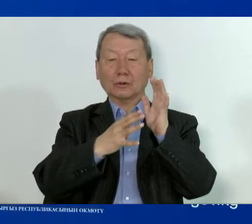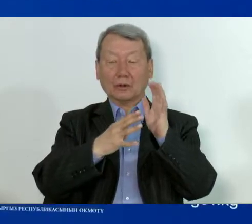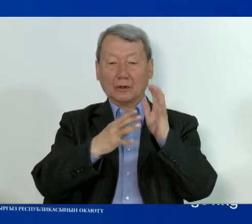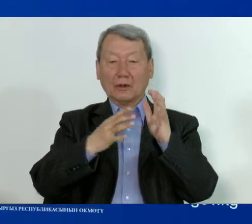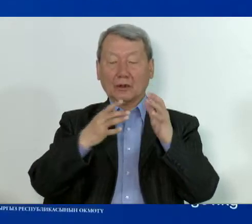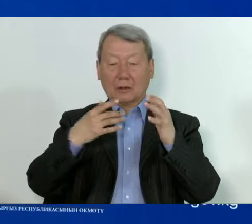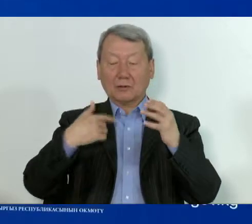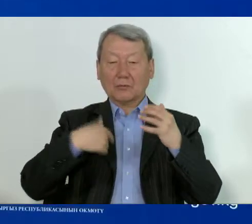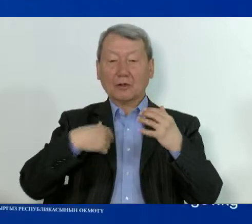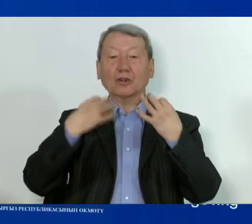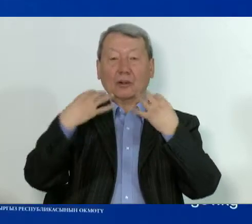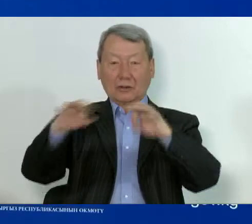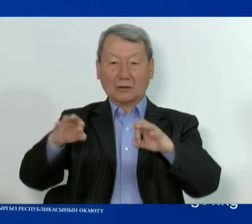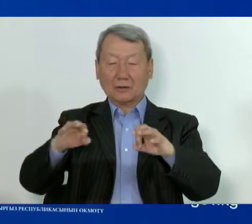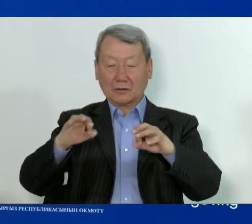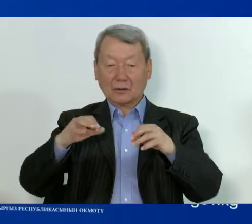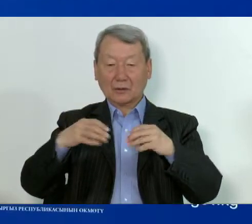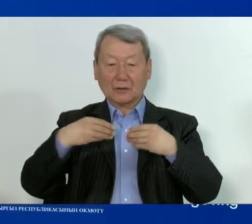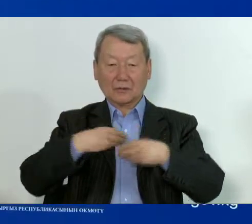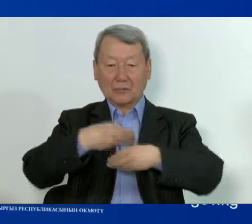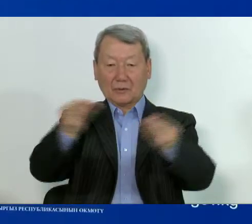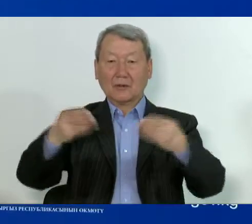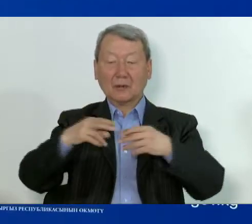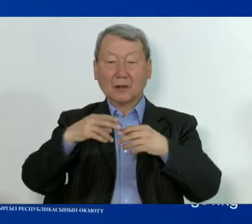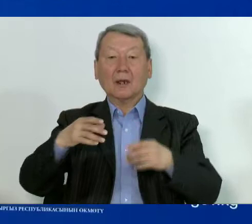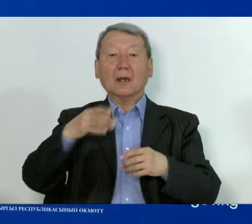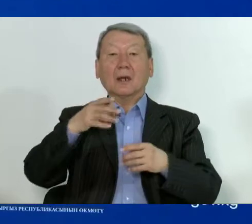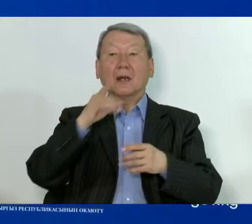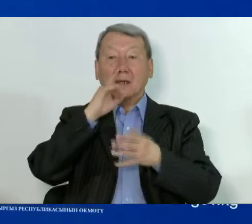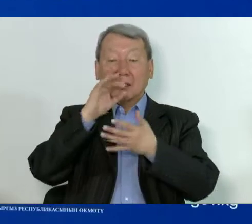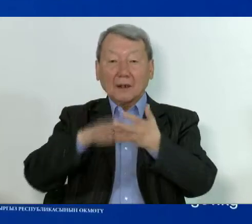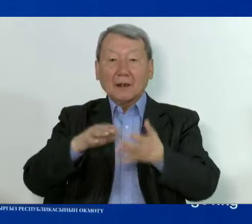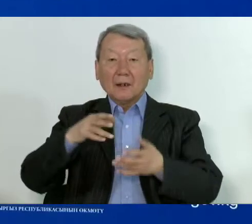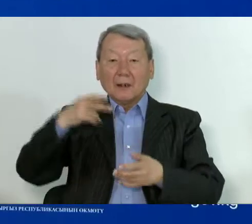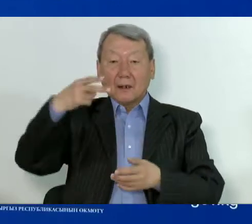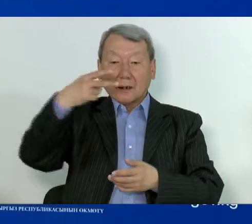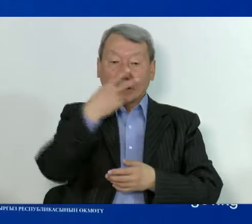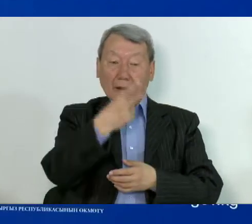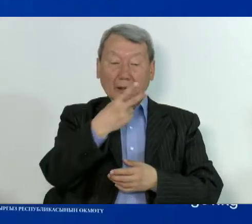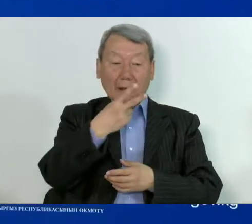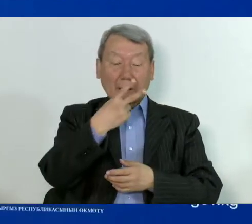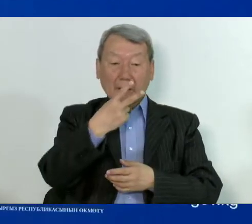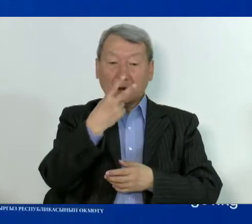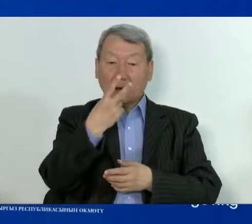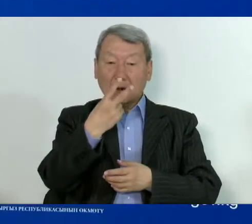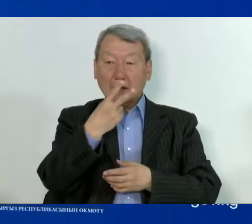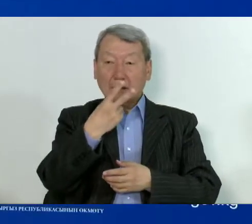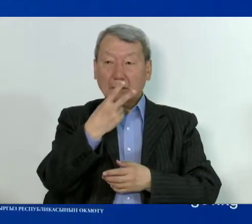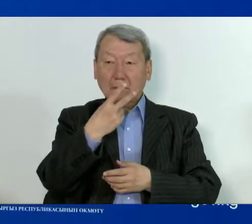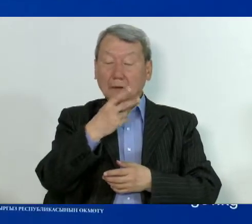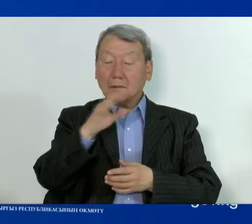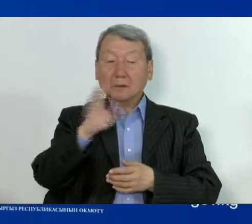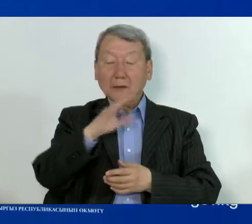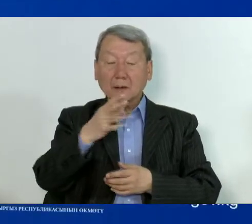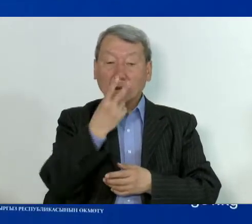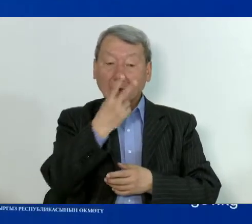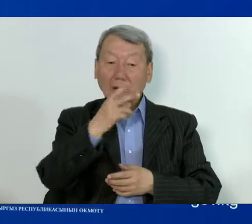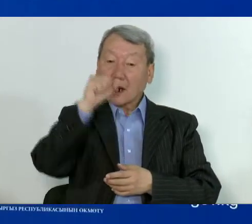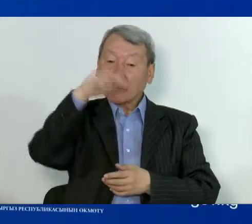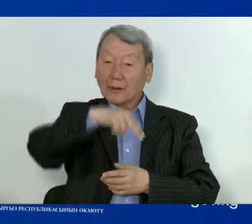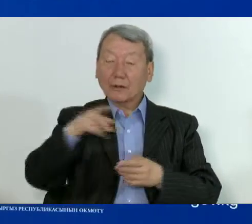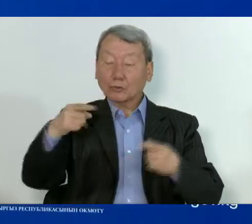уруксат берилген. Алмаз Кыдырмаевич, кечирим сурайм, 2 апрель эмес 2 марттан баштап, э? 2 апрелден